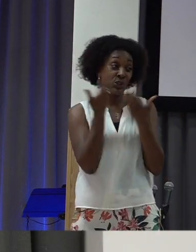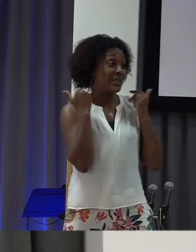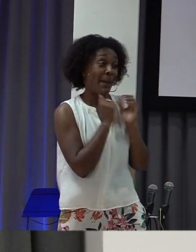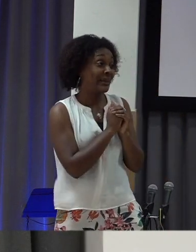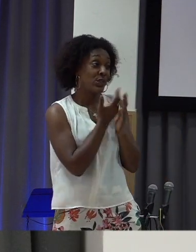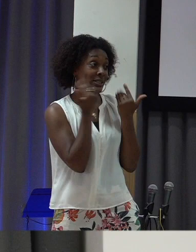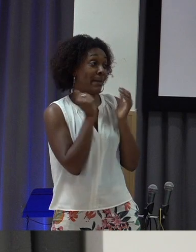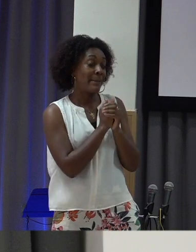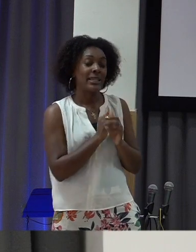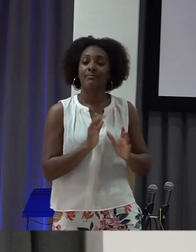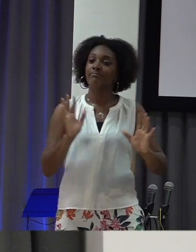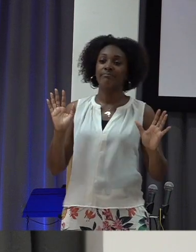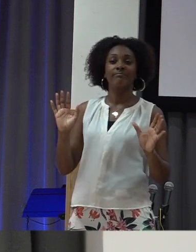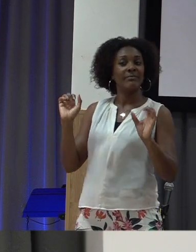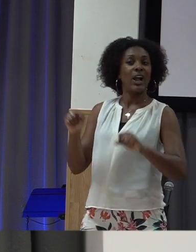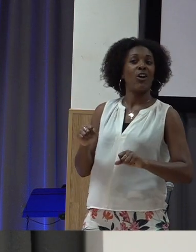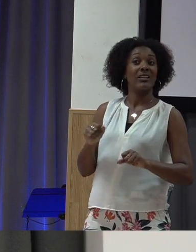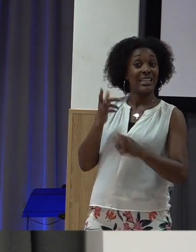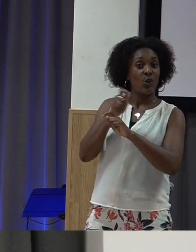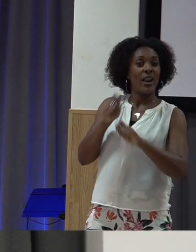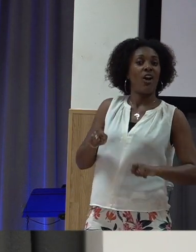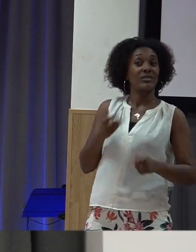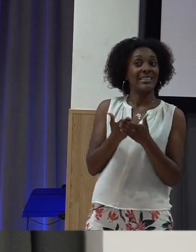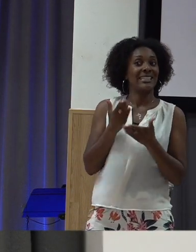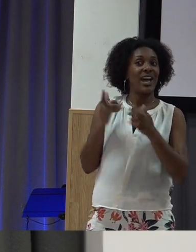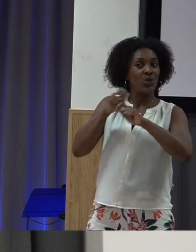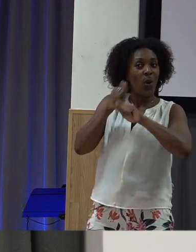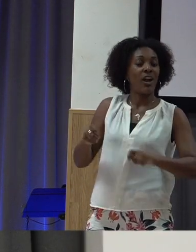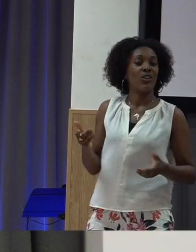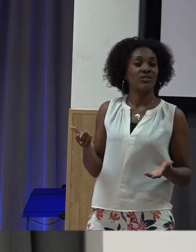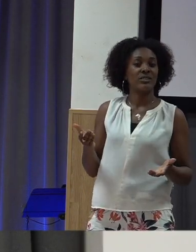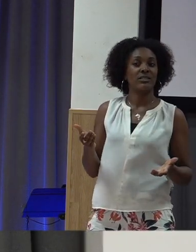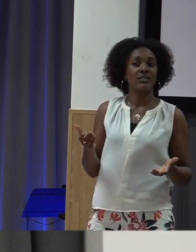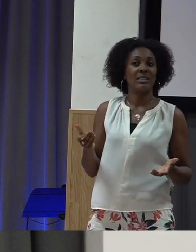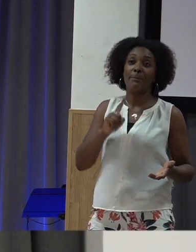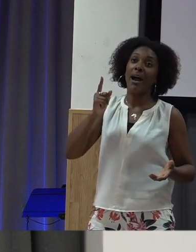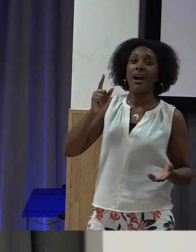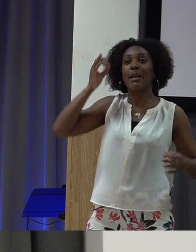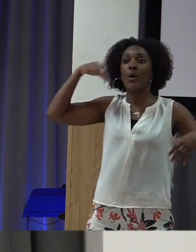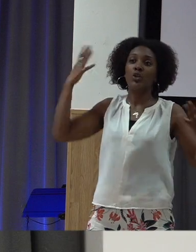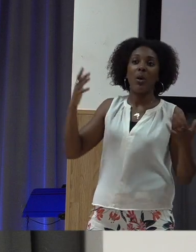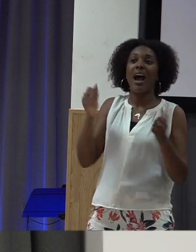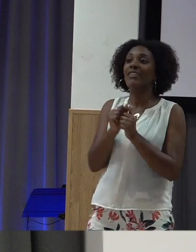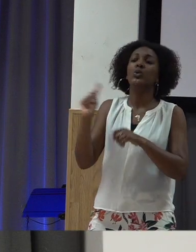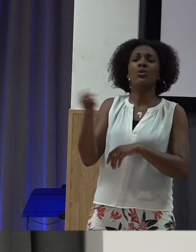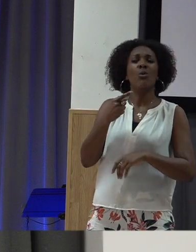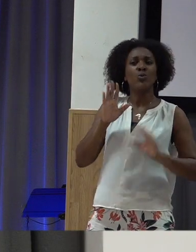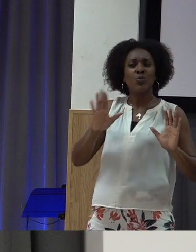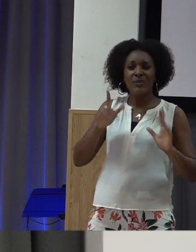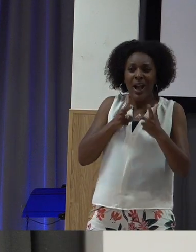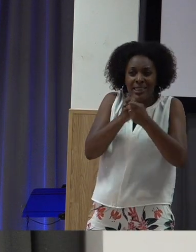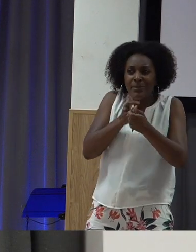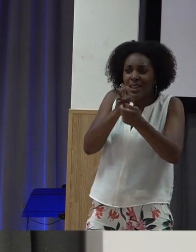Et ça, c'est la tolérance. Quand je dis tolérance, ce n'est pas faire n'importe quoi avec n'importe qui,